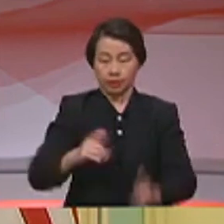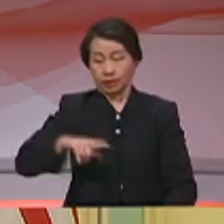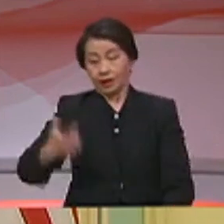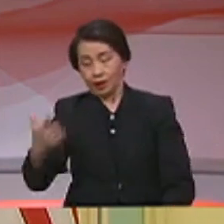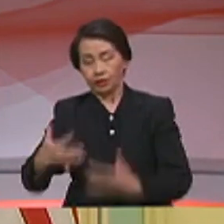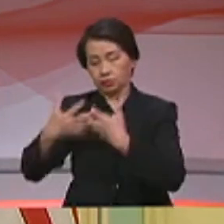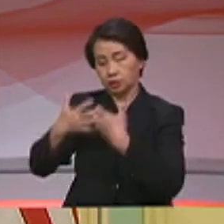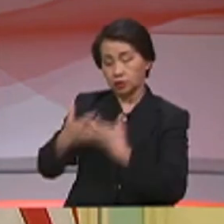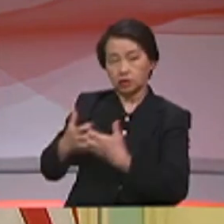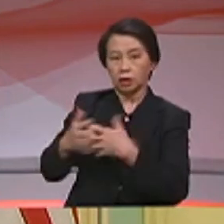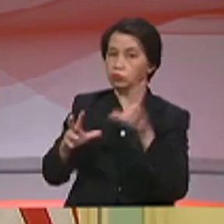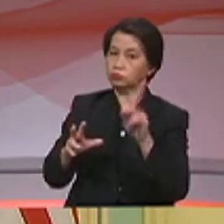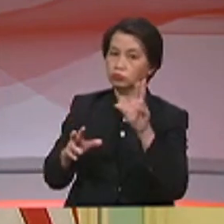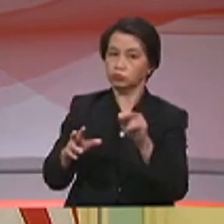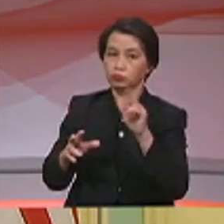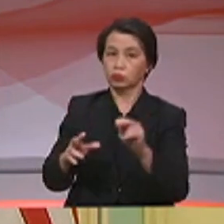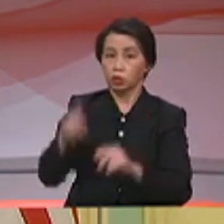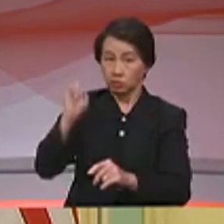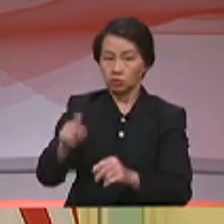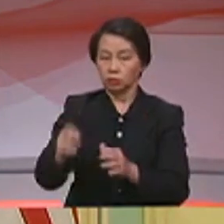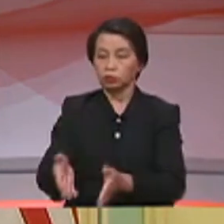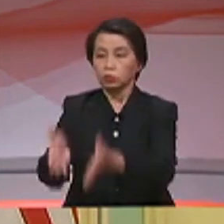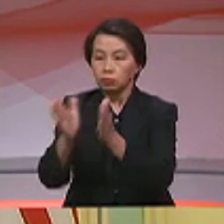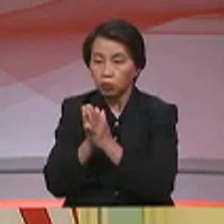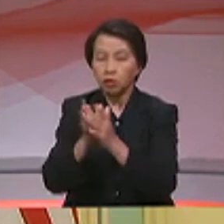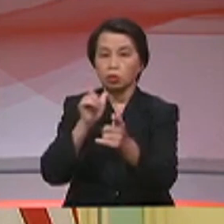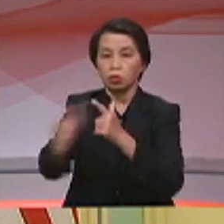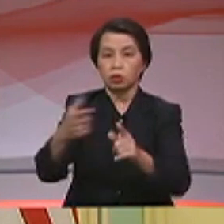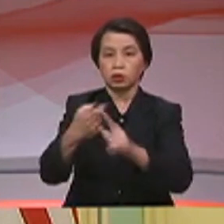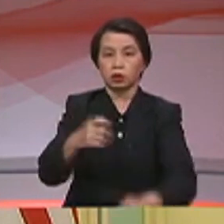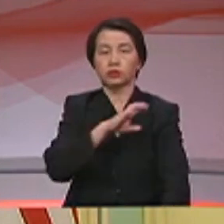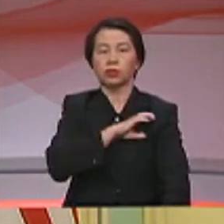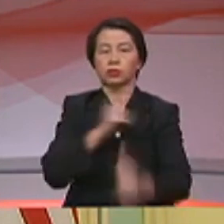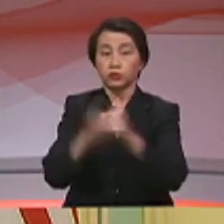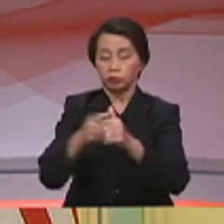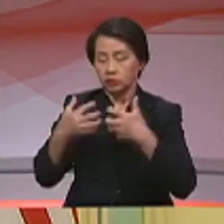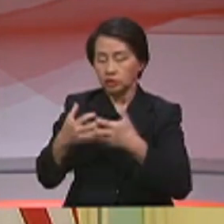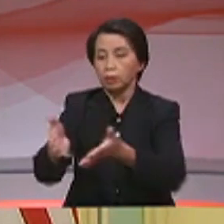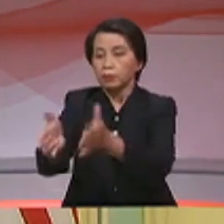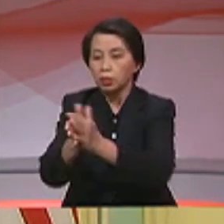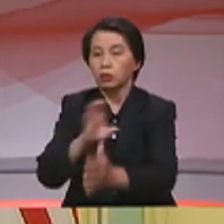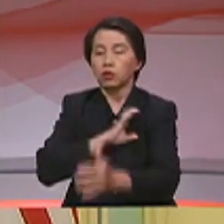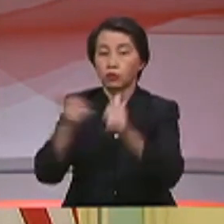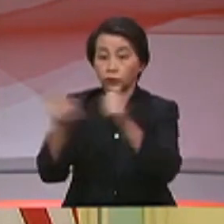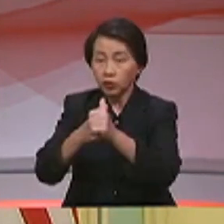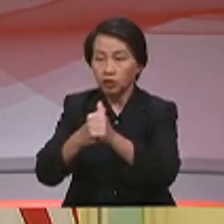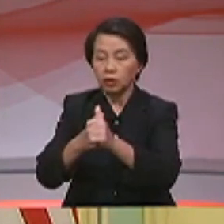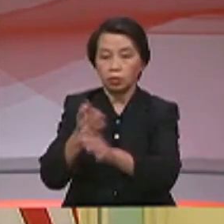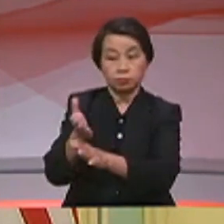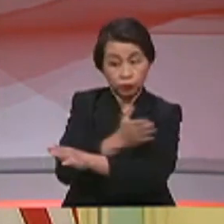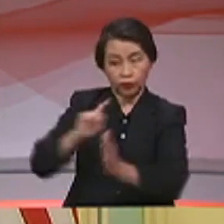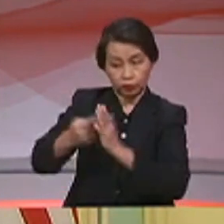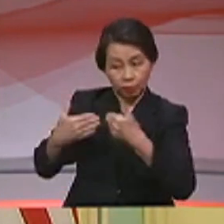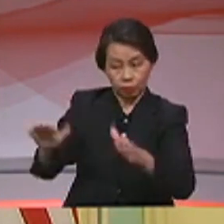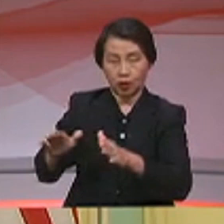seperti kilang perlu memohon kebenaran daripada PDRM terlebih dahulu sebelum dibenarkan